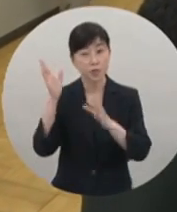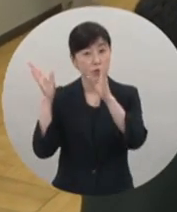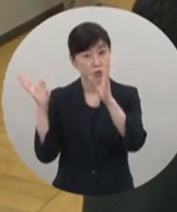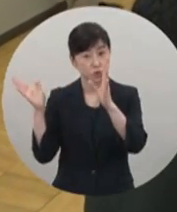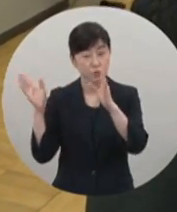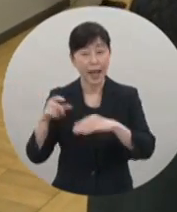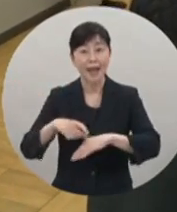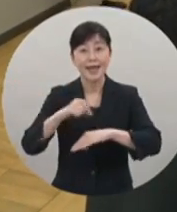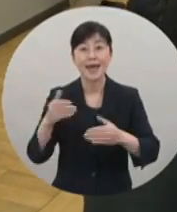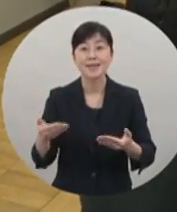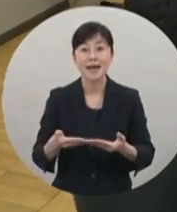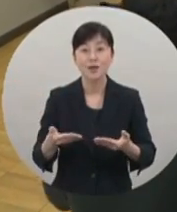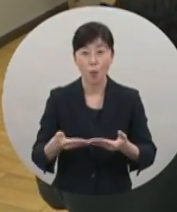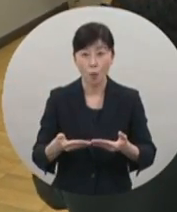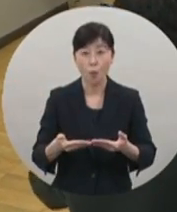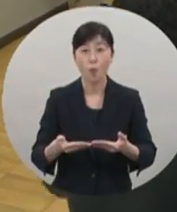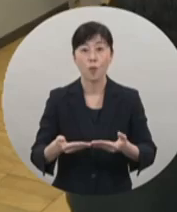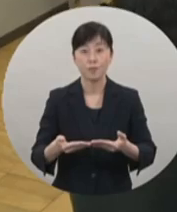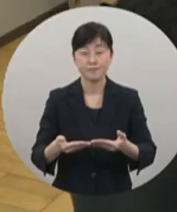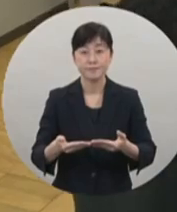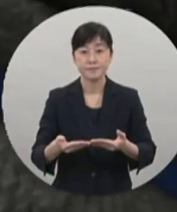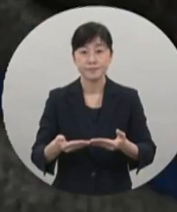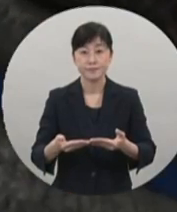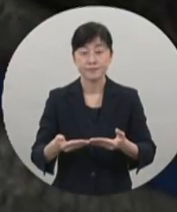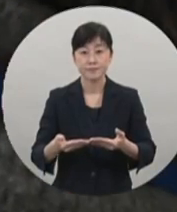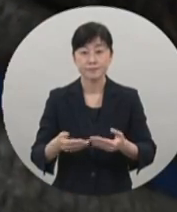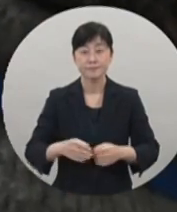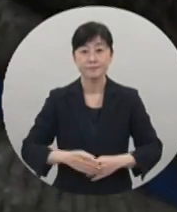前中の計作業が始まります。